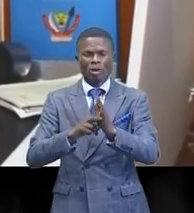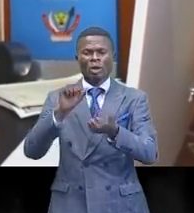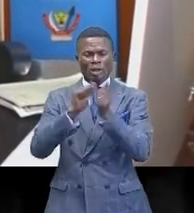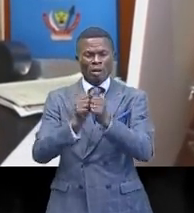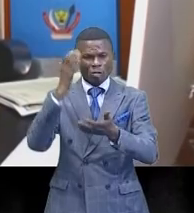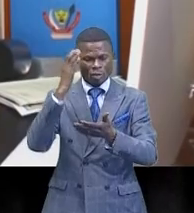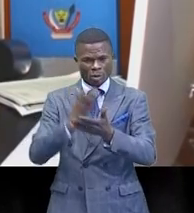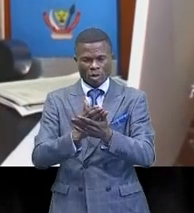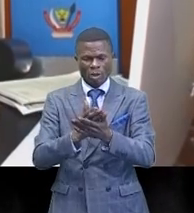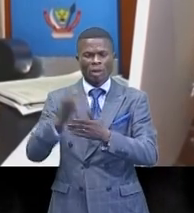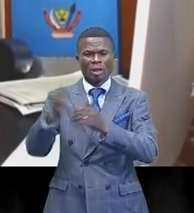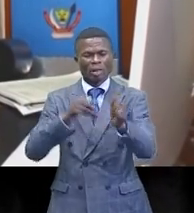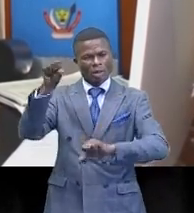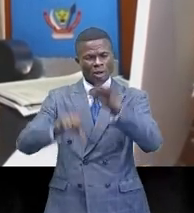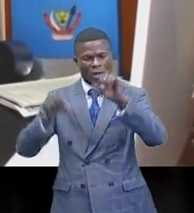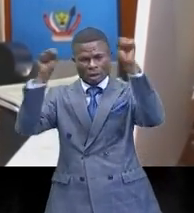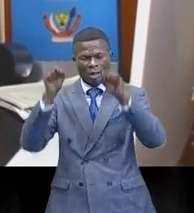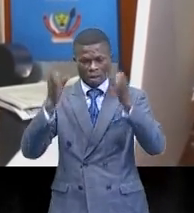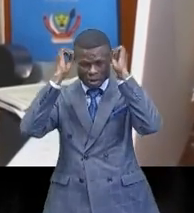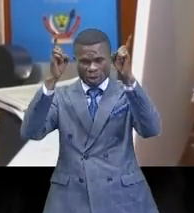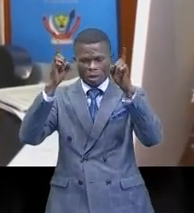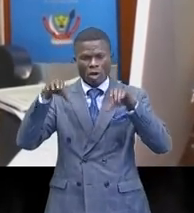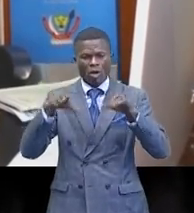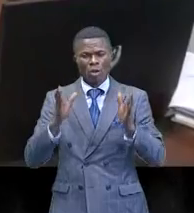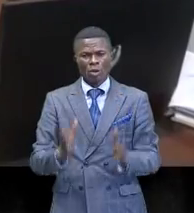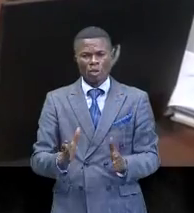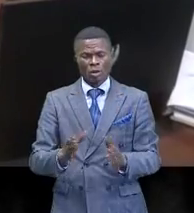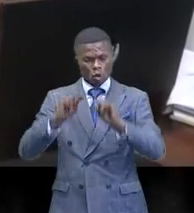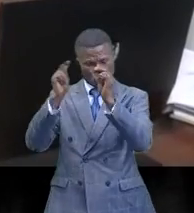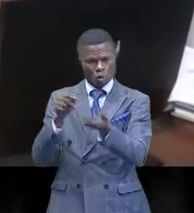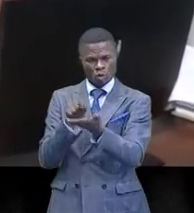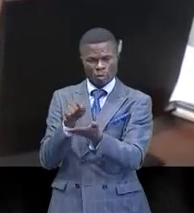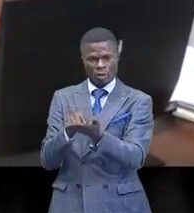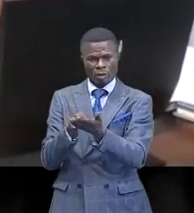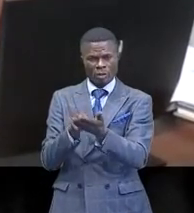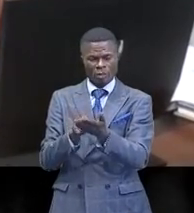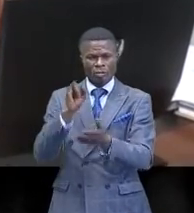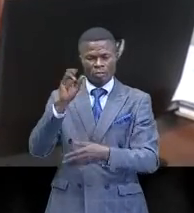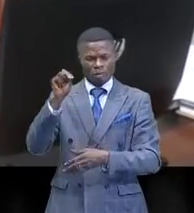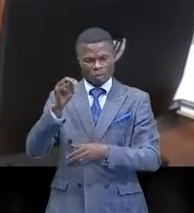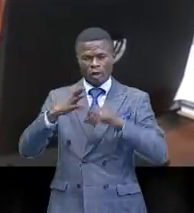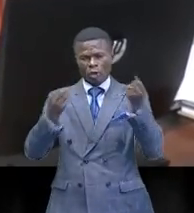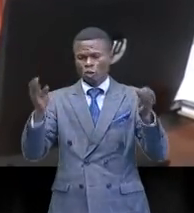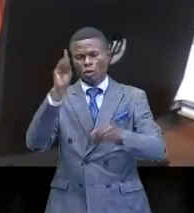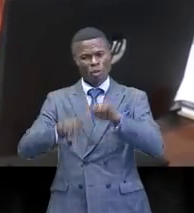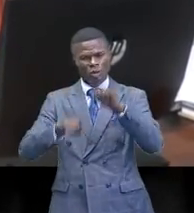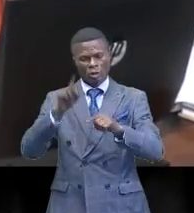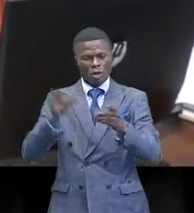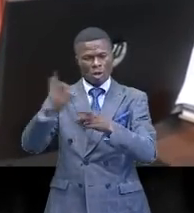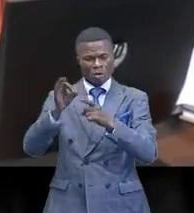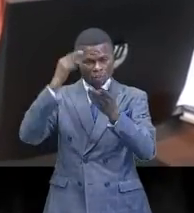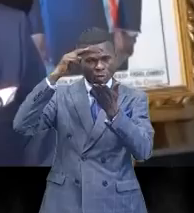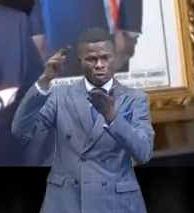défis qui impactent négativement les systèmes éducatifs congolais, parmi lesquels l'inadéquation entre la formation